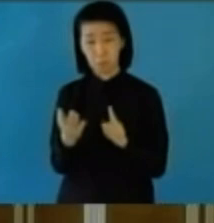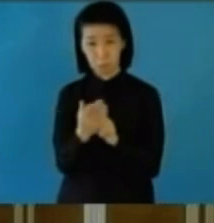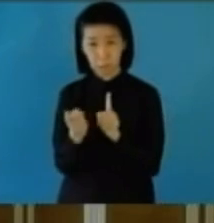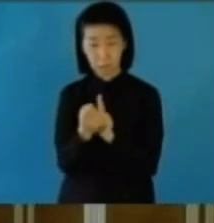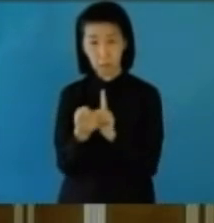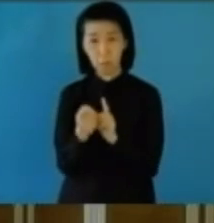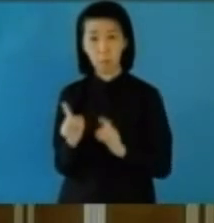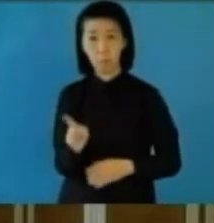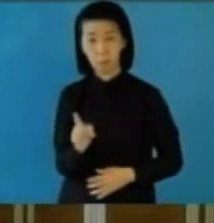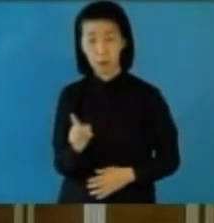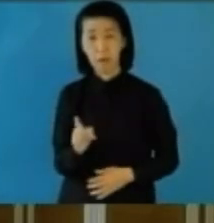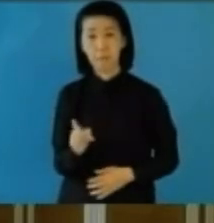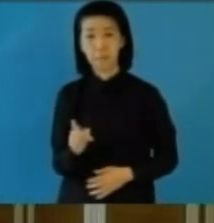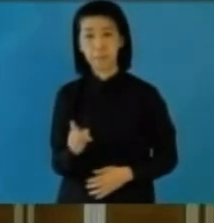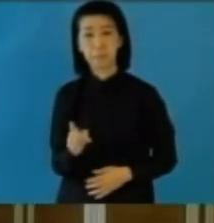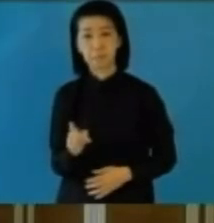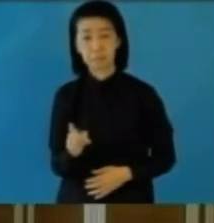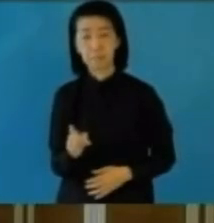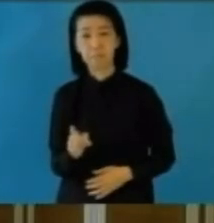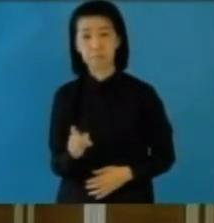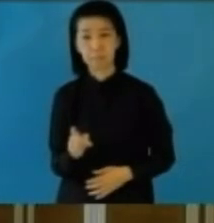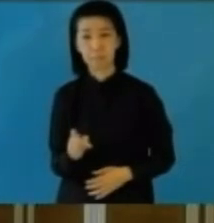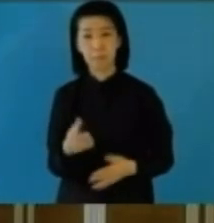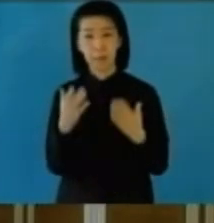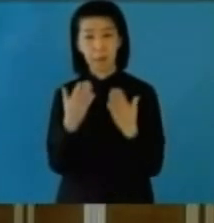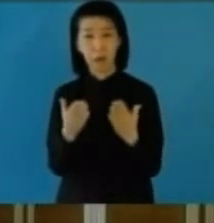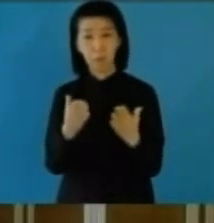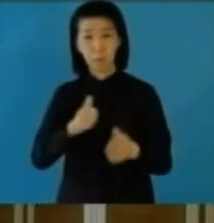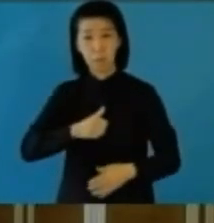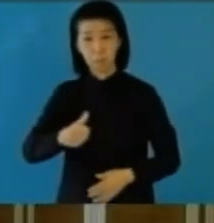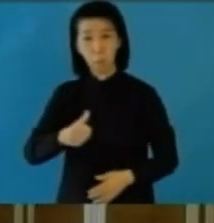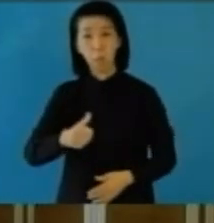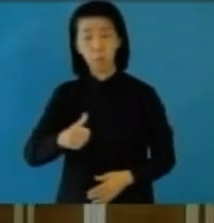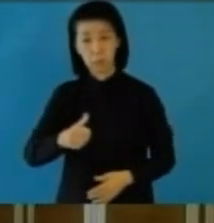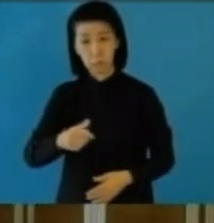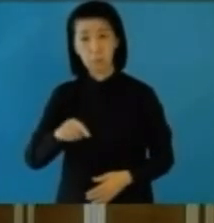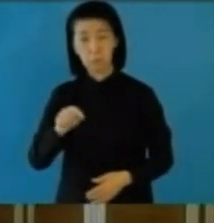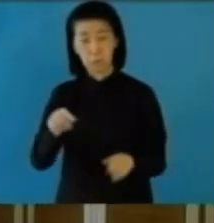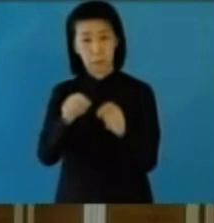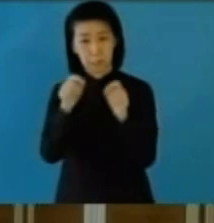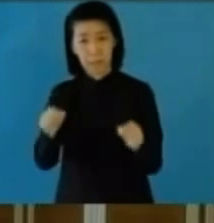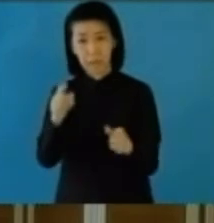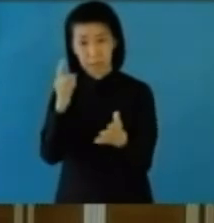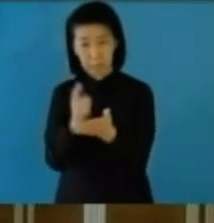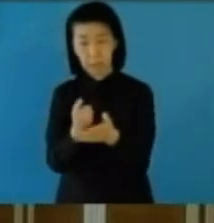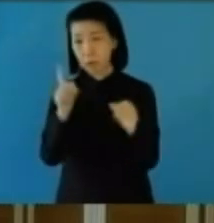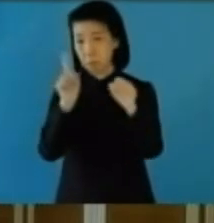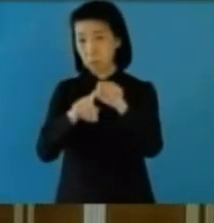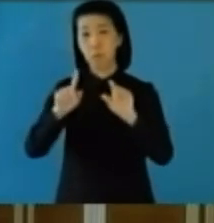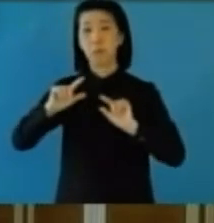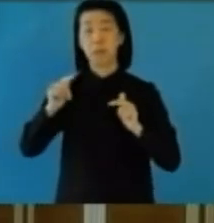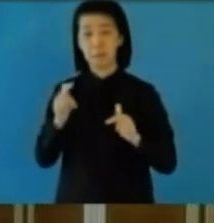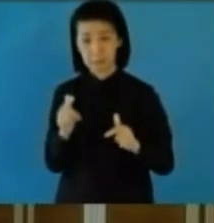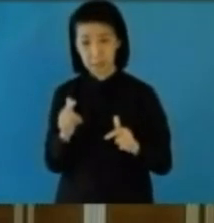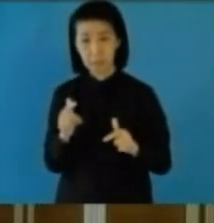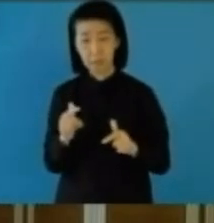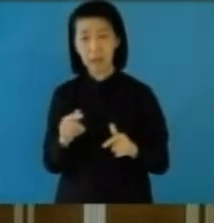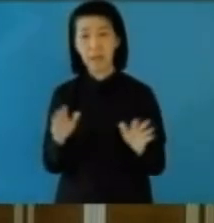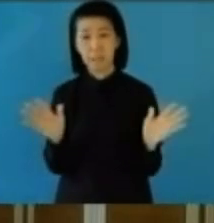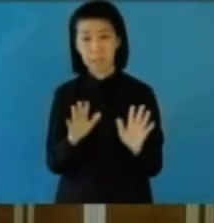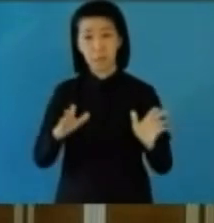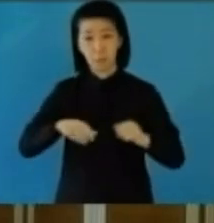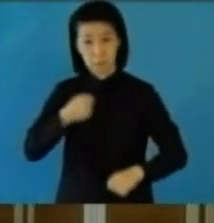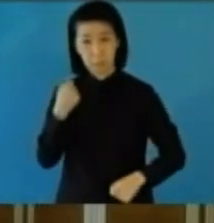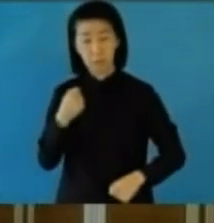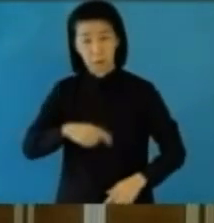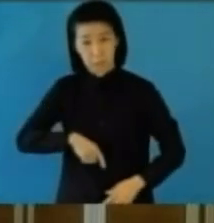要にも示されている通り、学校に登校するという結果のみを目標にするのではなく、児童生徒が自